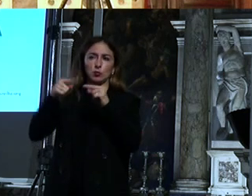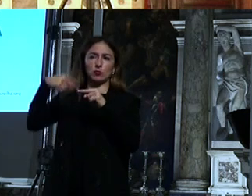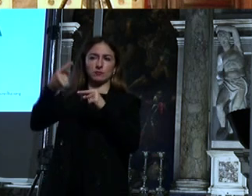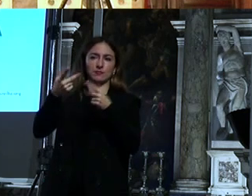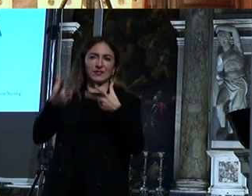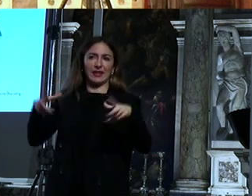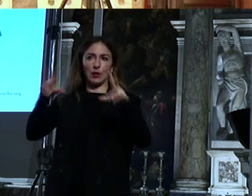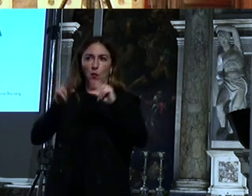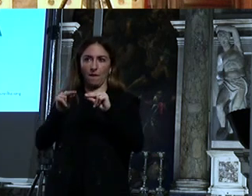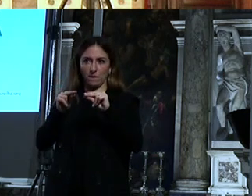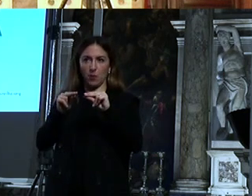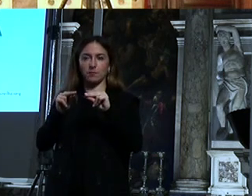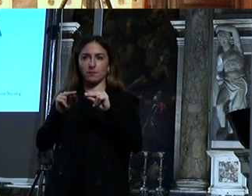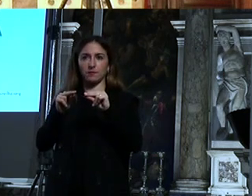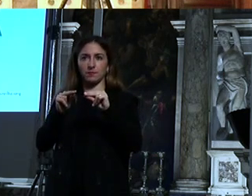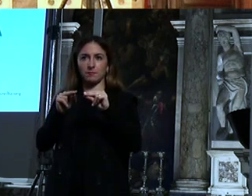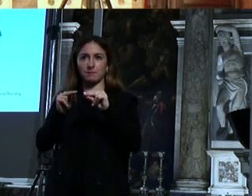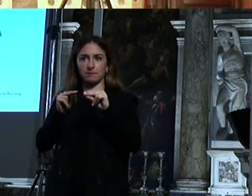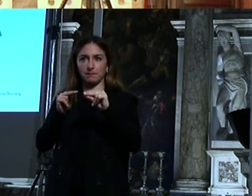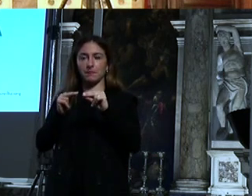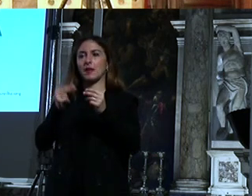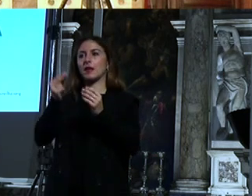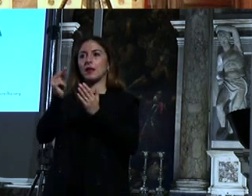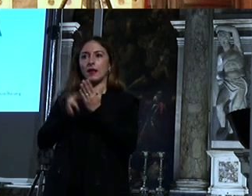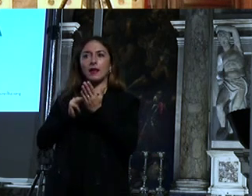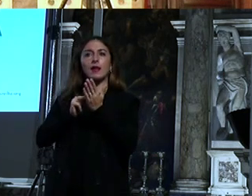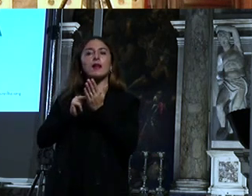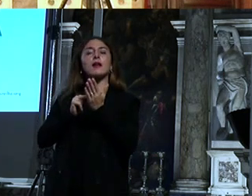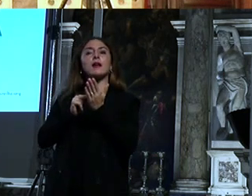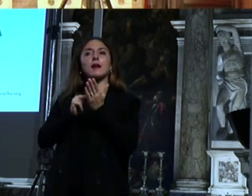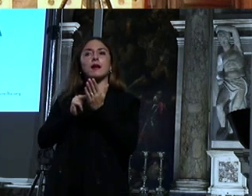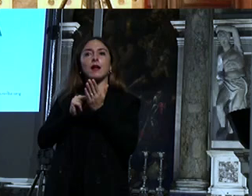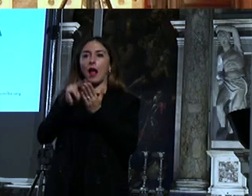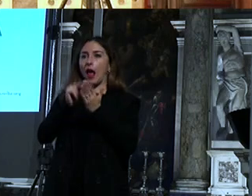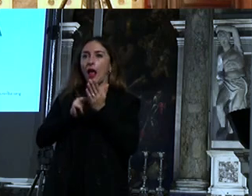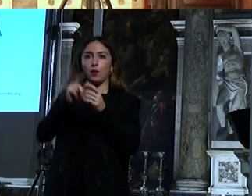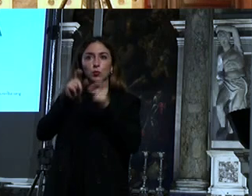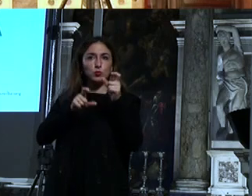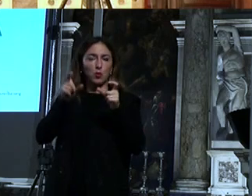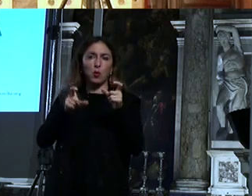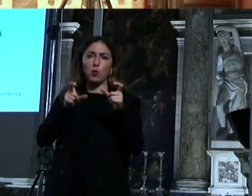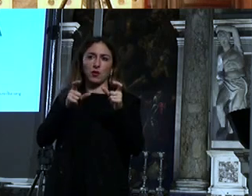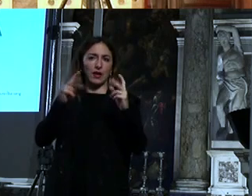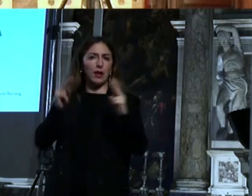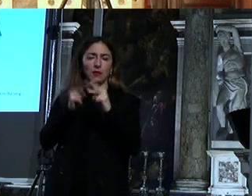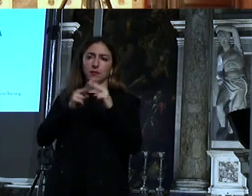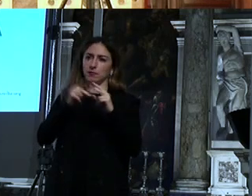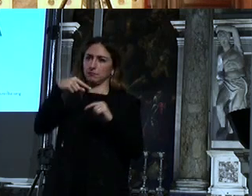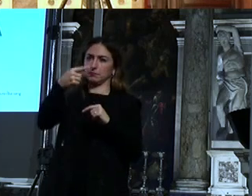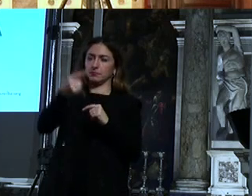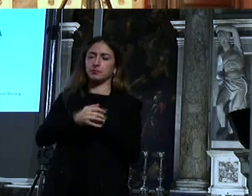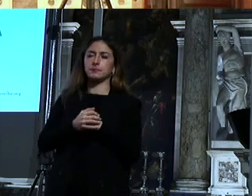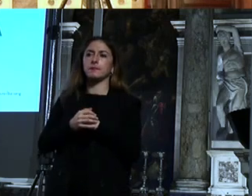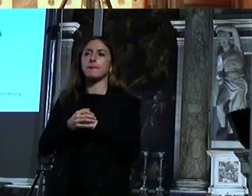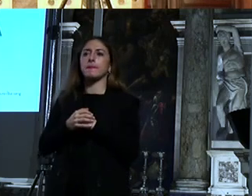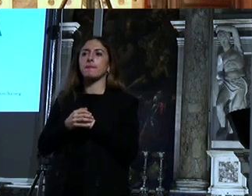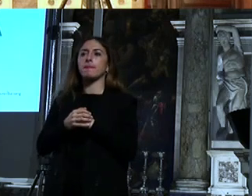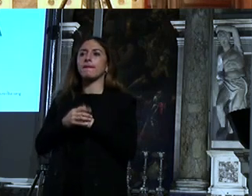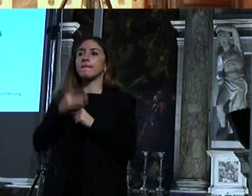riprenderemo come le residenze degli autori, le residenze artistiche, eccetera. Voglio ringraziare